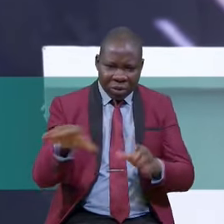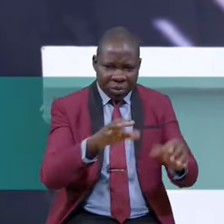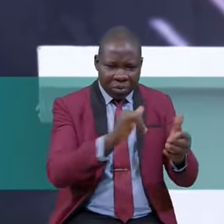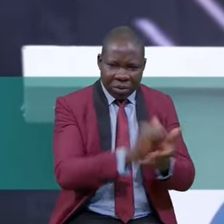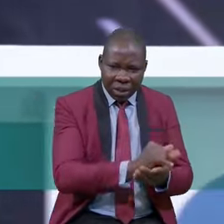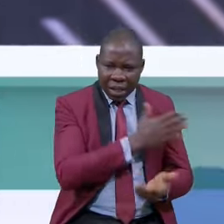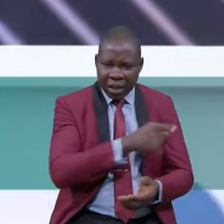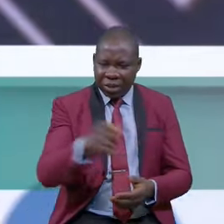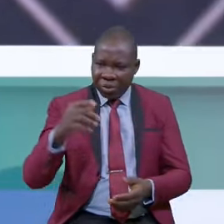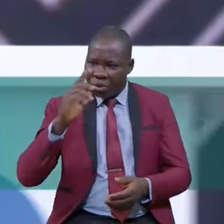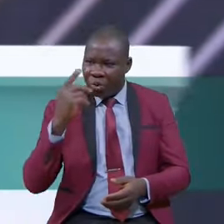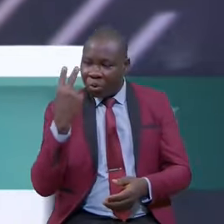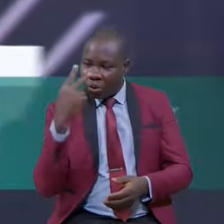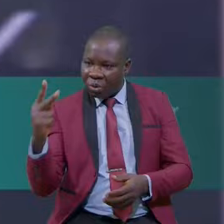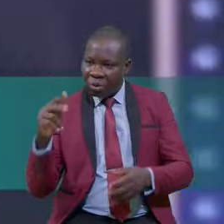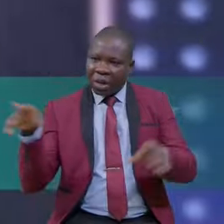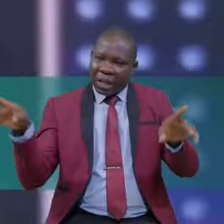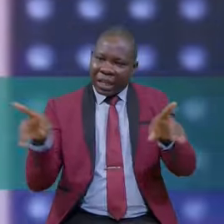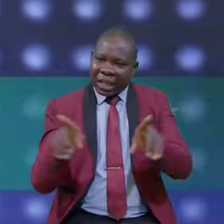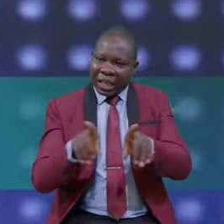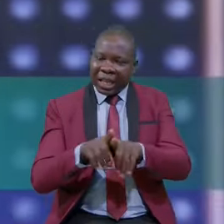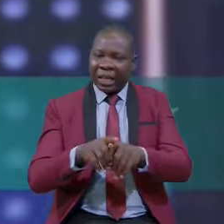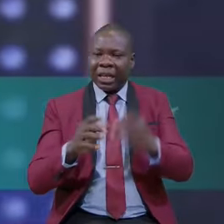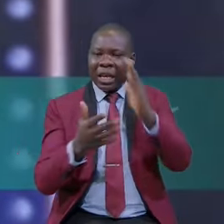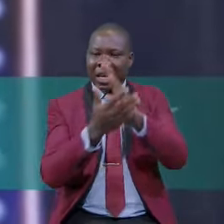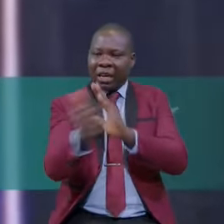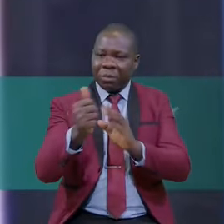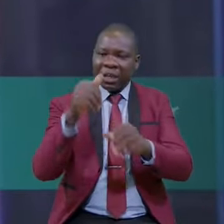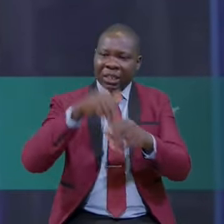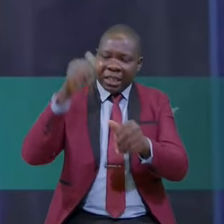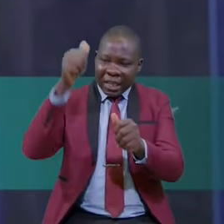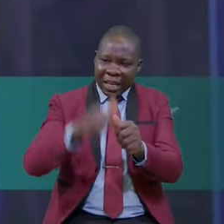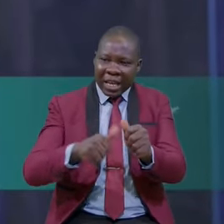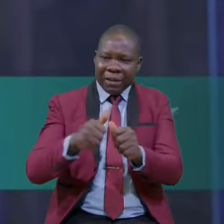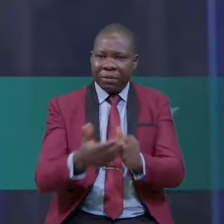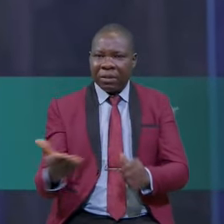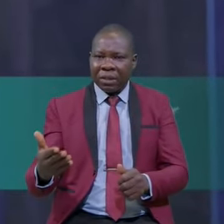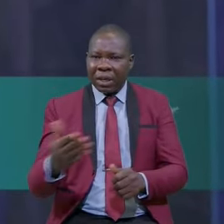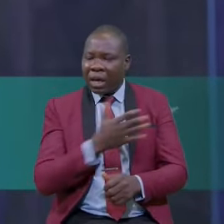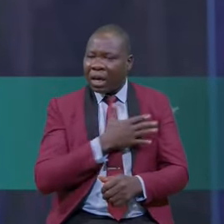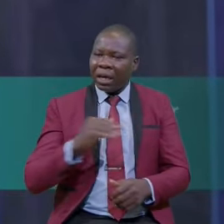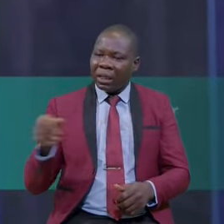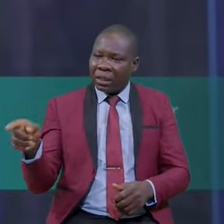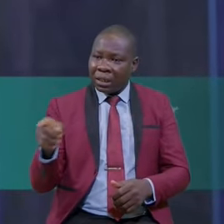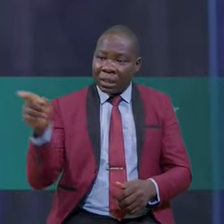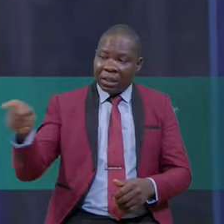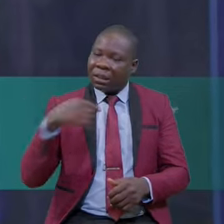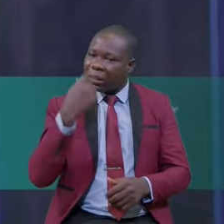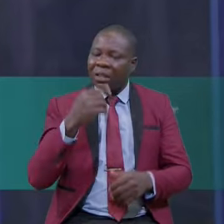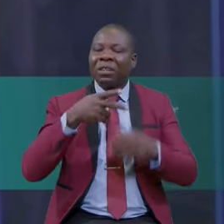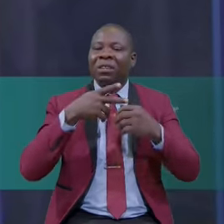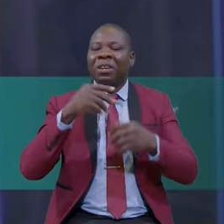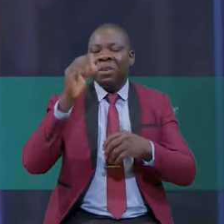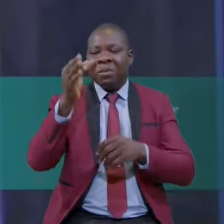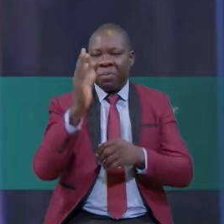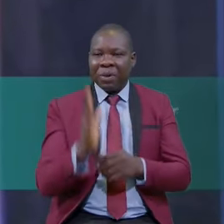dit, pasteur, avant, I used to think je pensais jack of all trades, que of